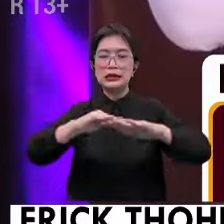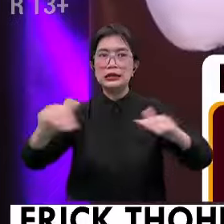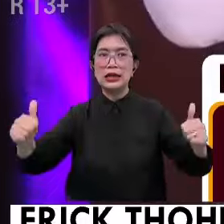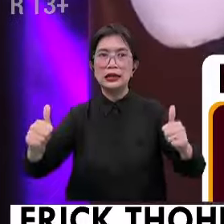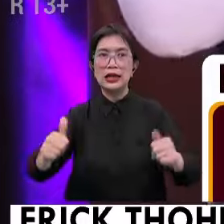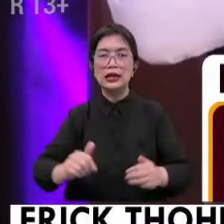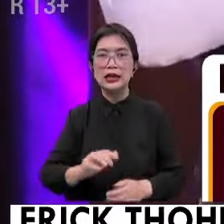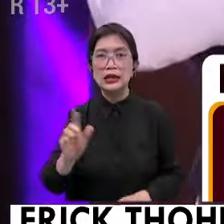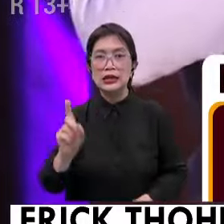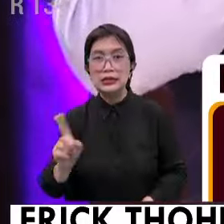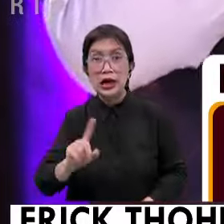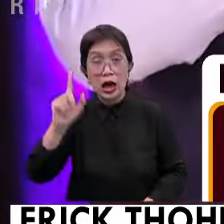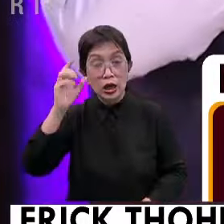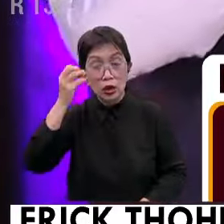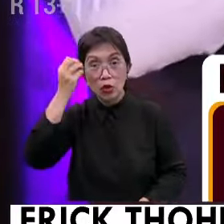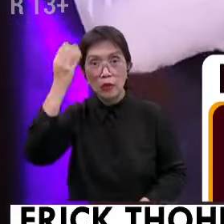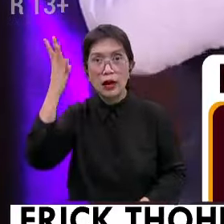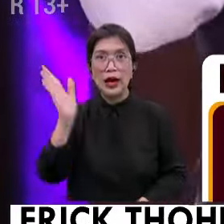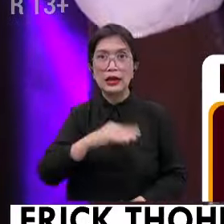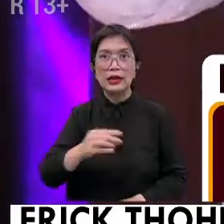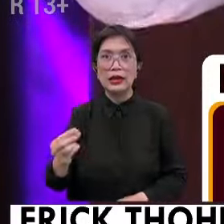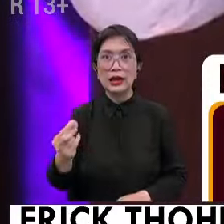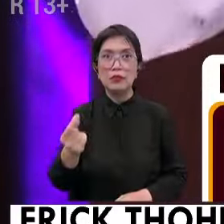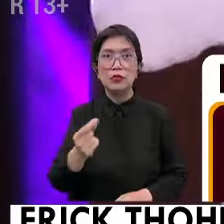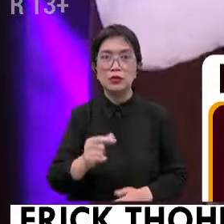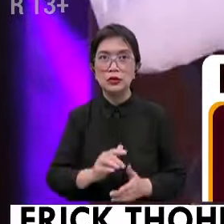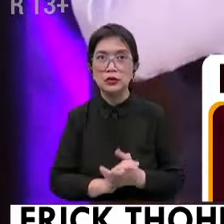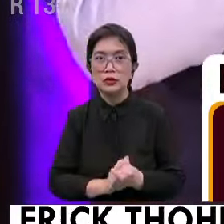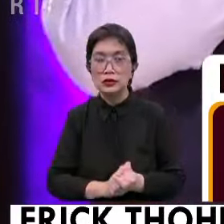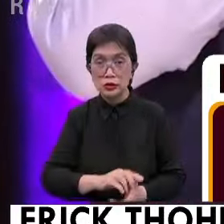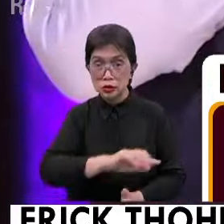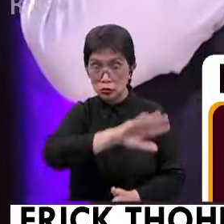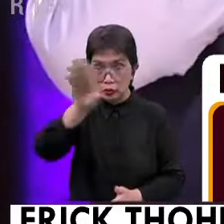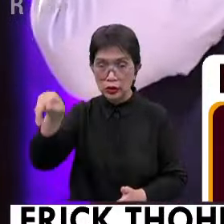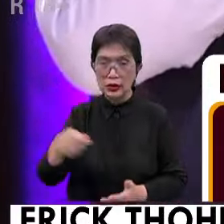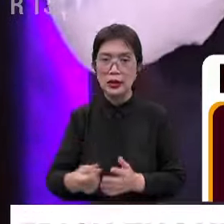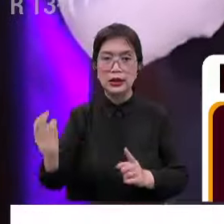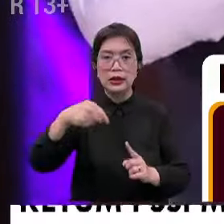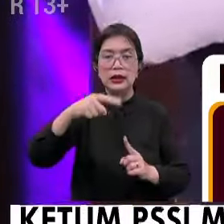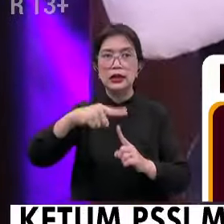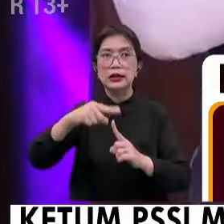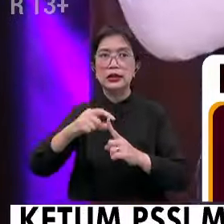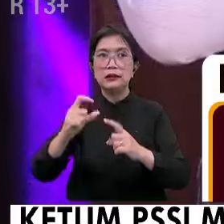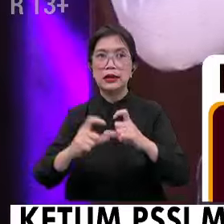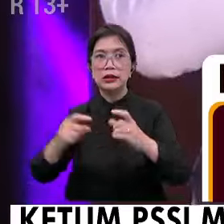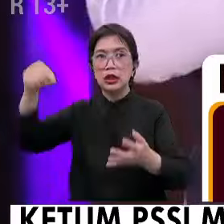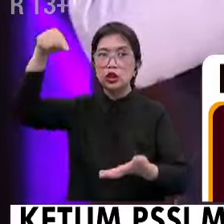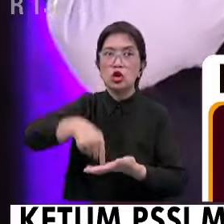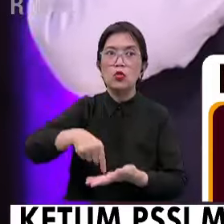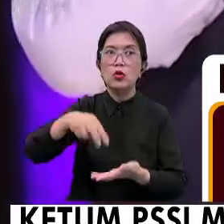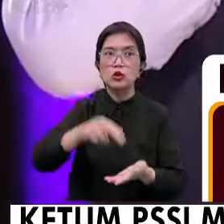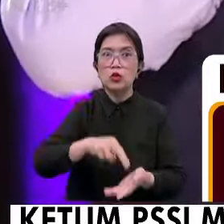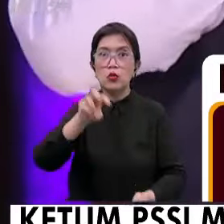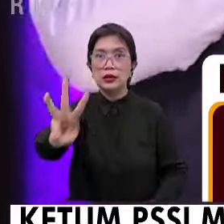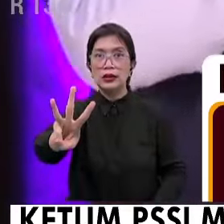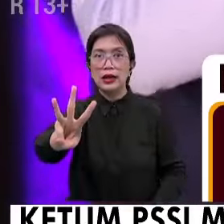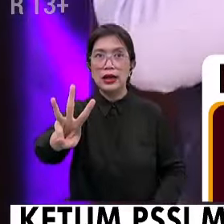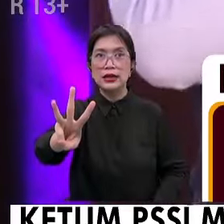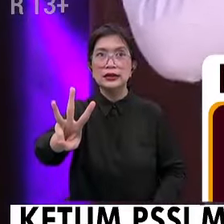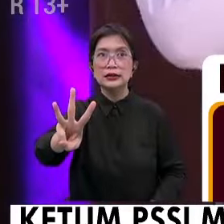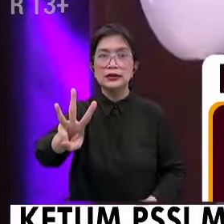Jangan lupa hari Rabu yang ada di GOR sini, semua ke TPS coblos nomor 3.